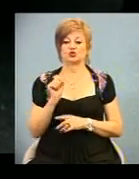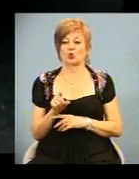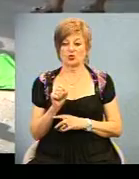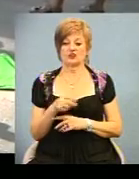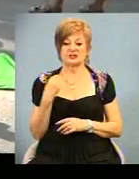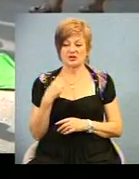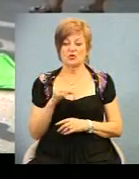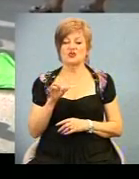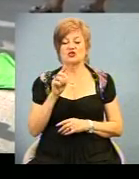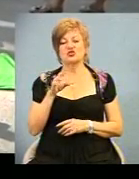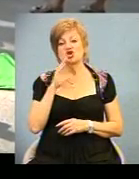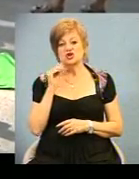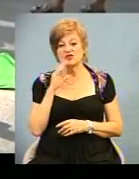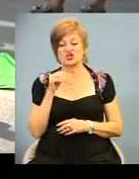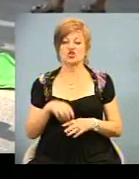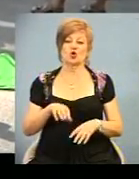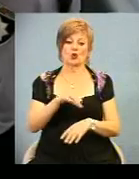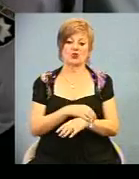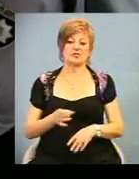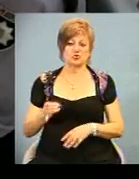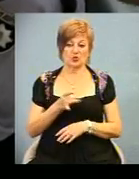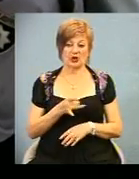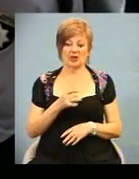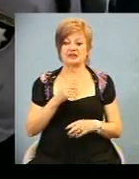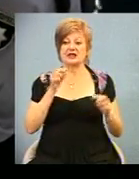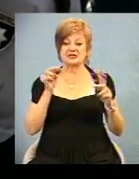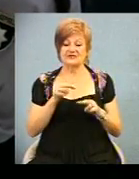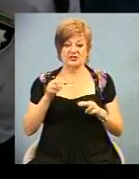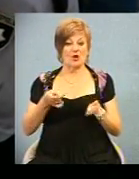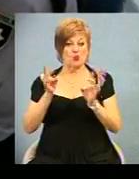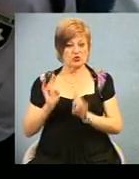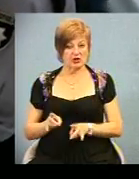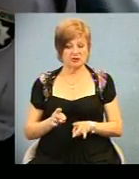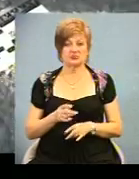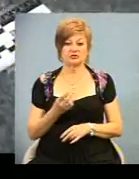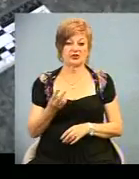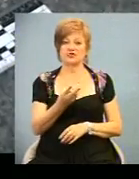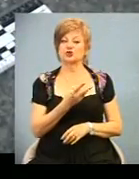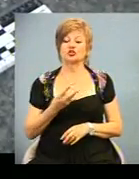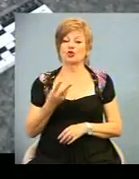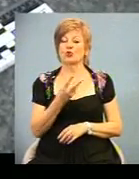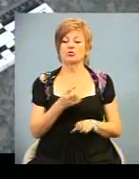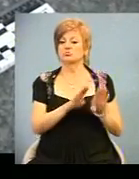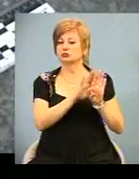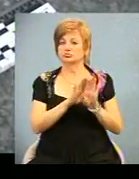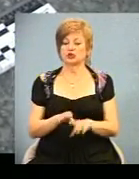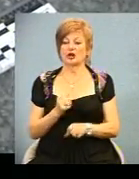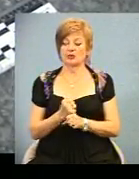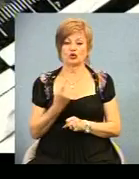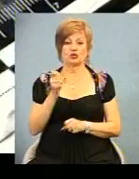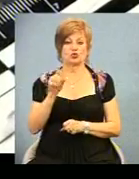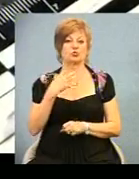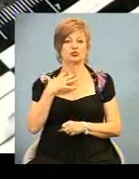– Вознесенівському, Шевченківському та Комунарському. За свідченнями постраждалих, зловмисники працювали за однаковою схемою. Один зривав